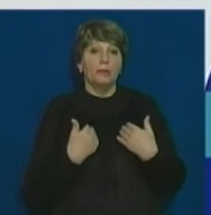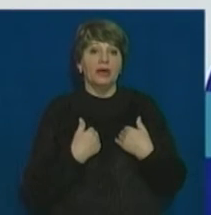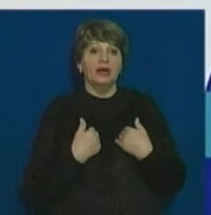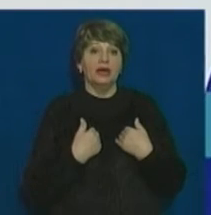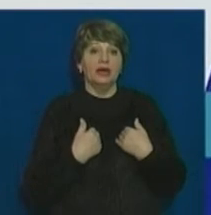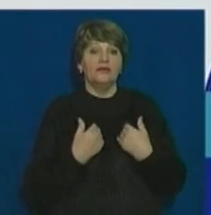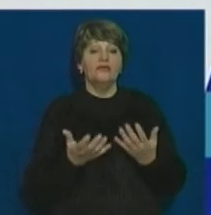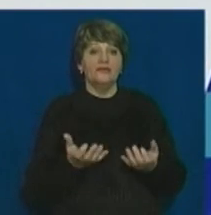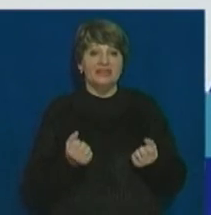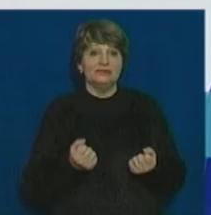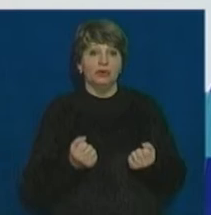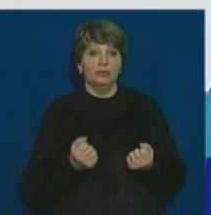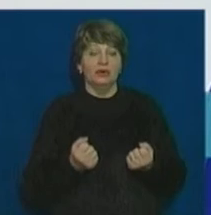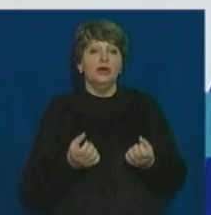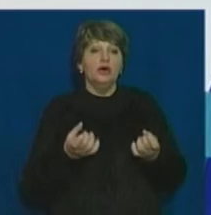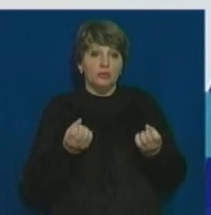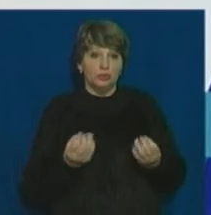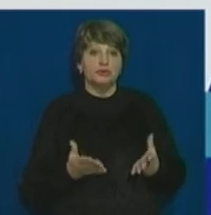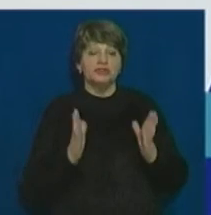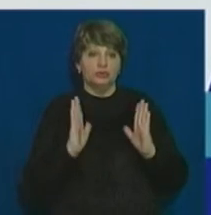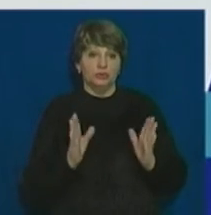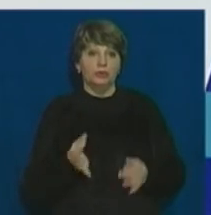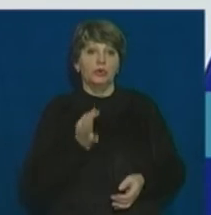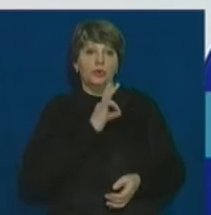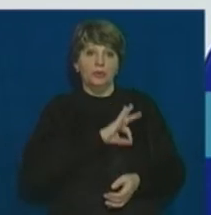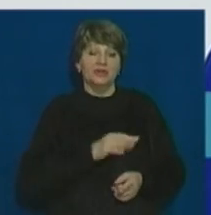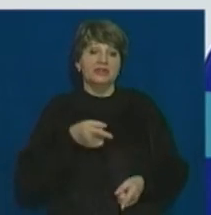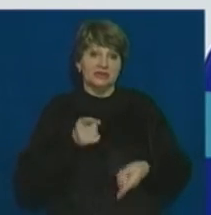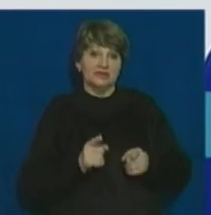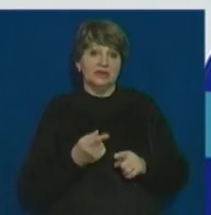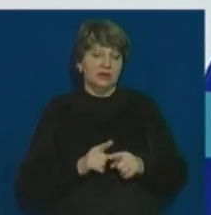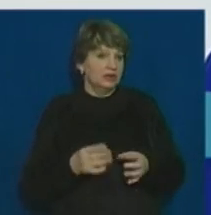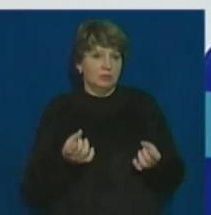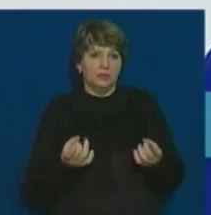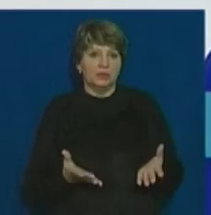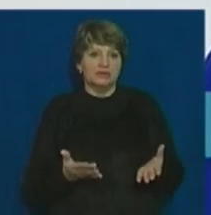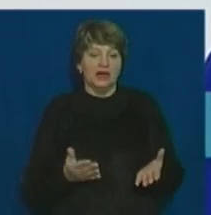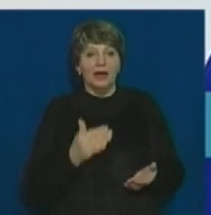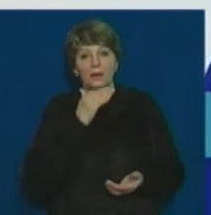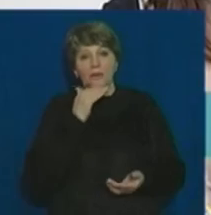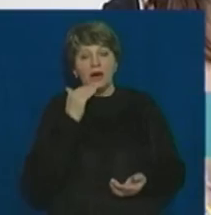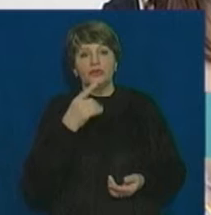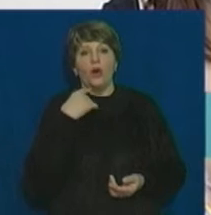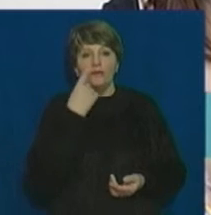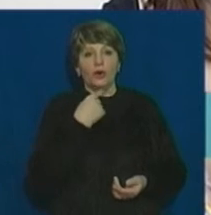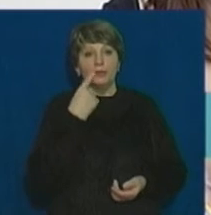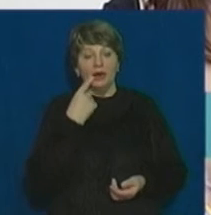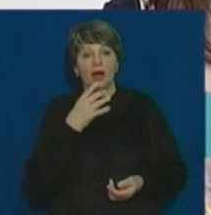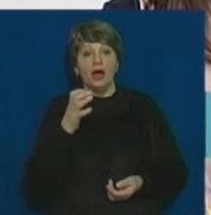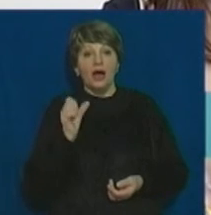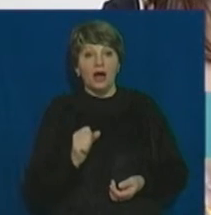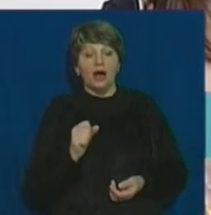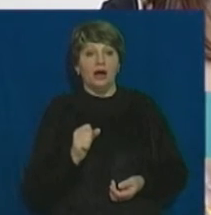візьмемо і просто будемо користуватися, тому що насправді це просто. Тут ми багато сьогодні говоримо, а прийти